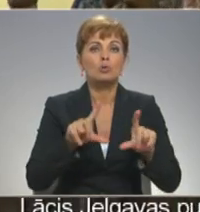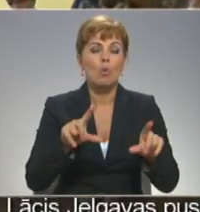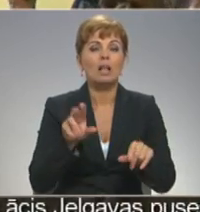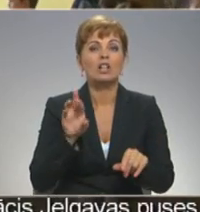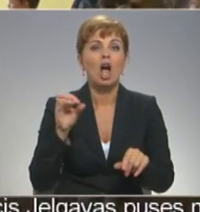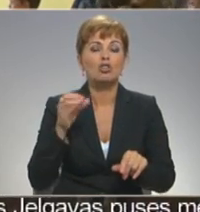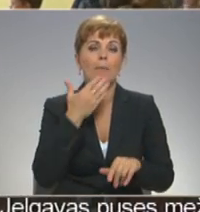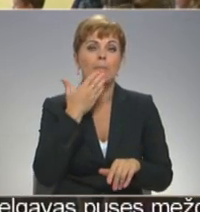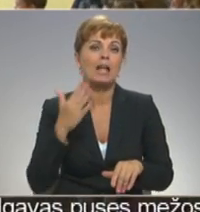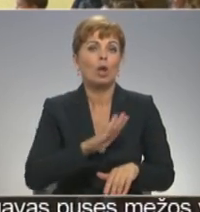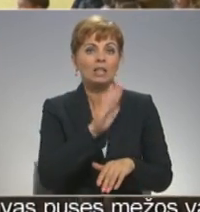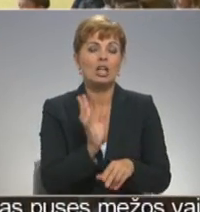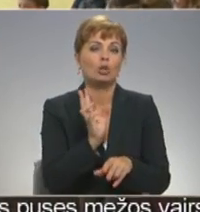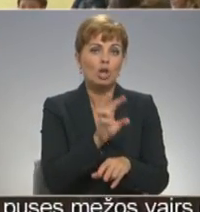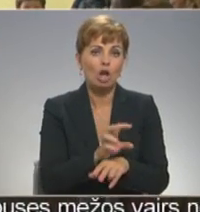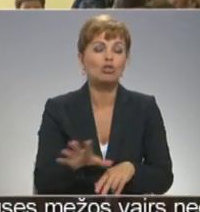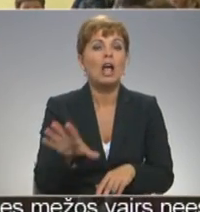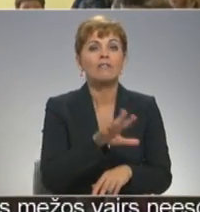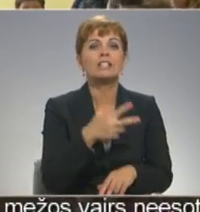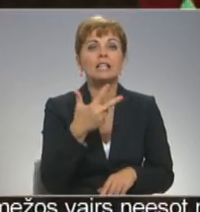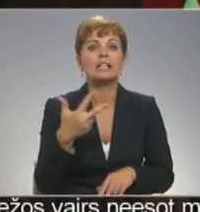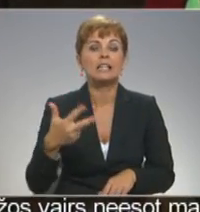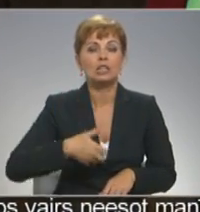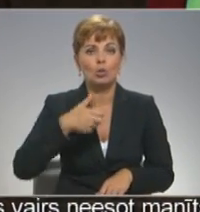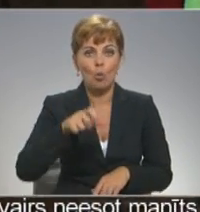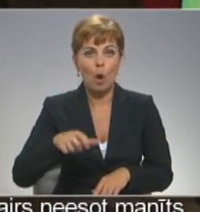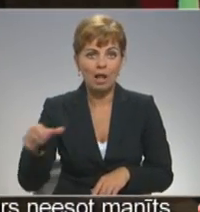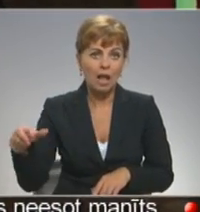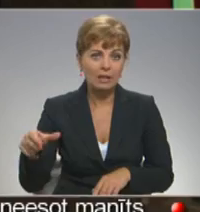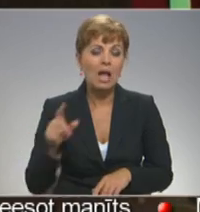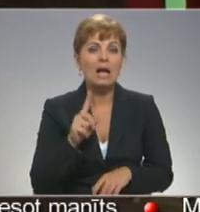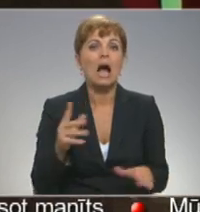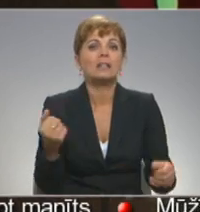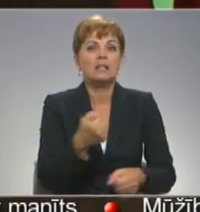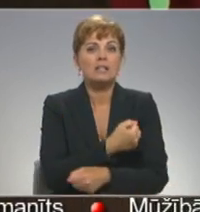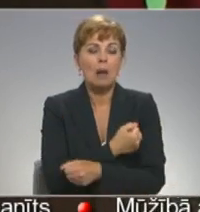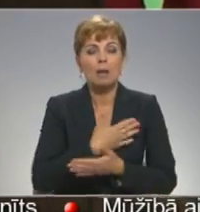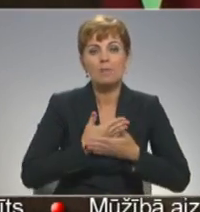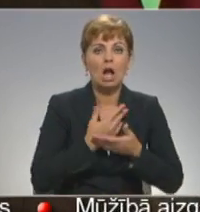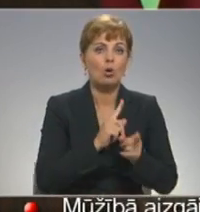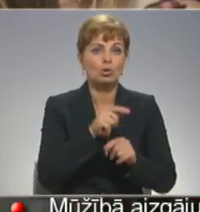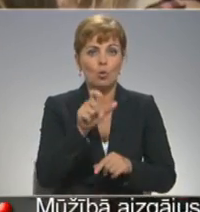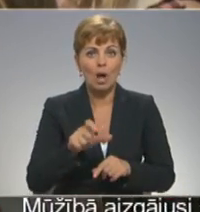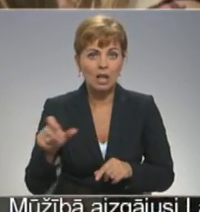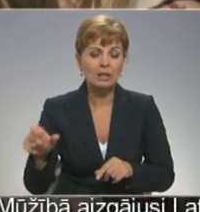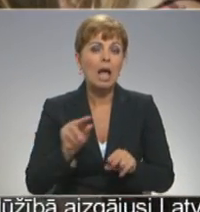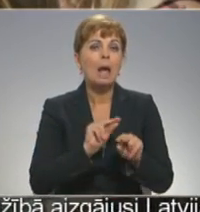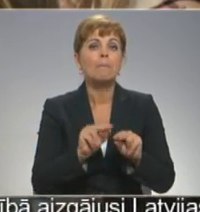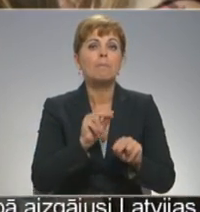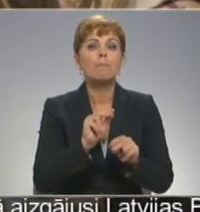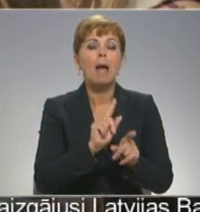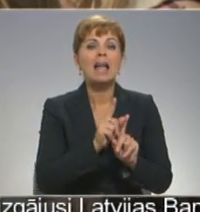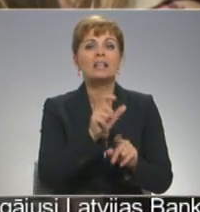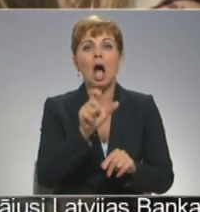uz pēdējo skolas dienu bija ieradušies visi 32 skolēni, kad tas apķēra savu mīļāko skolotāju. Pedagogu liktenis nav